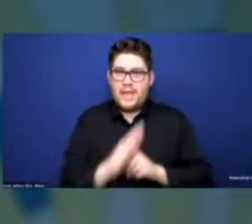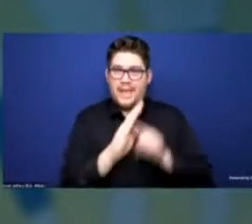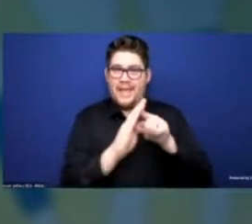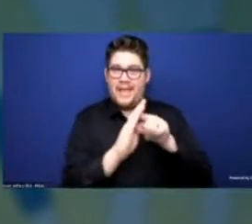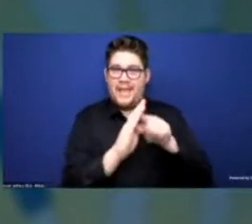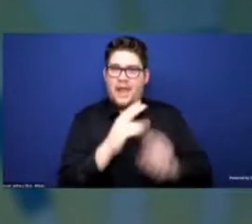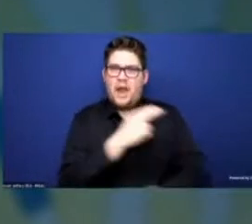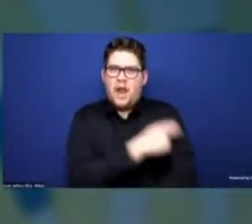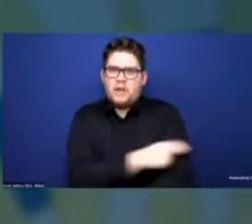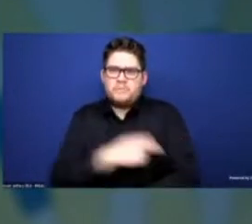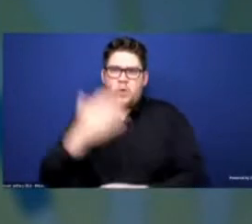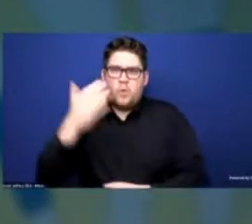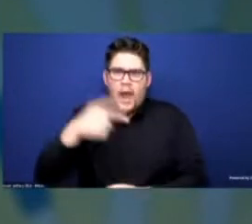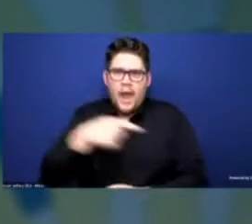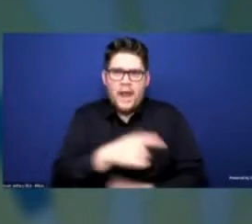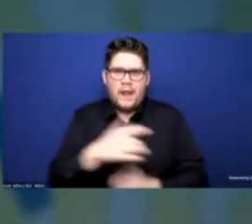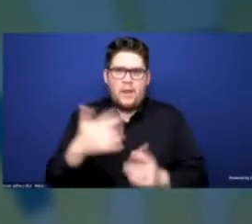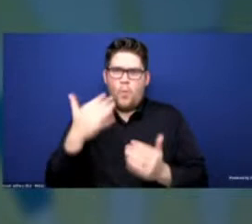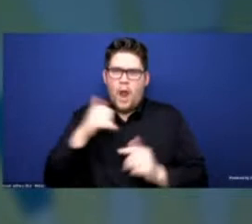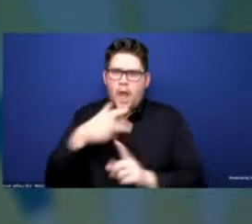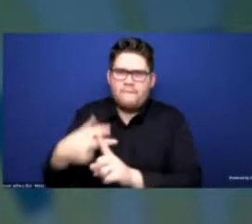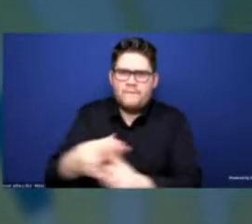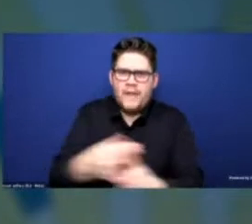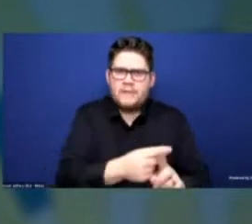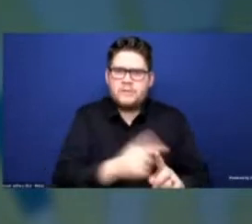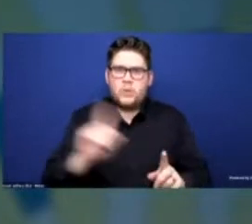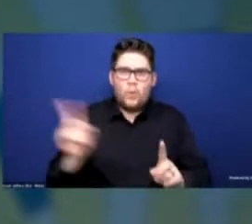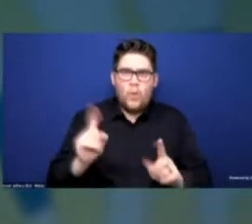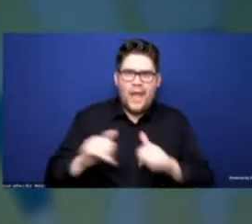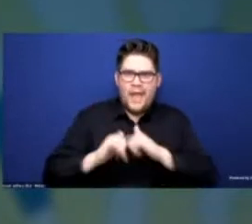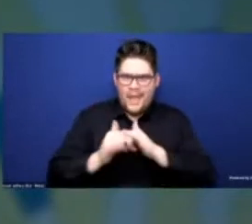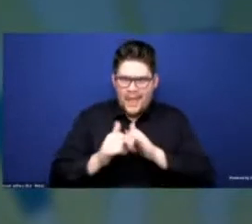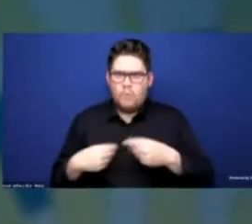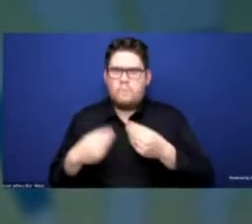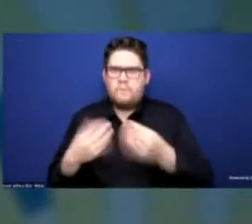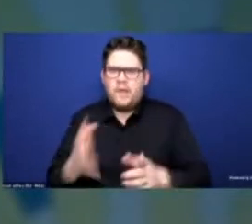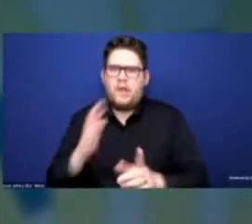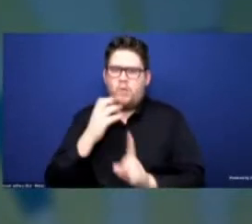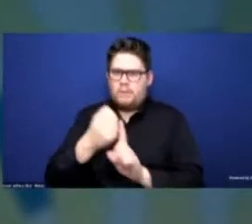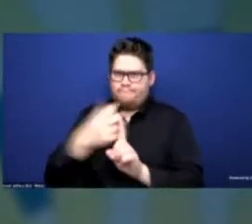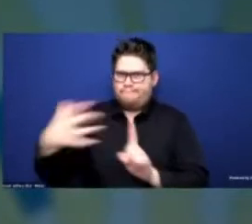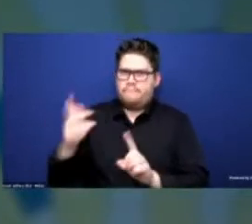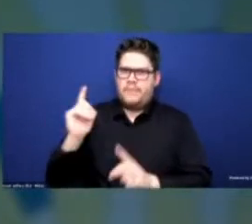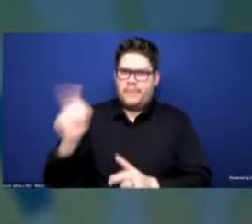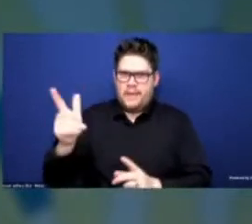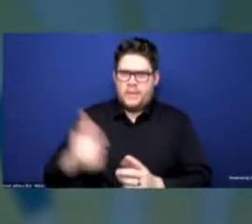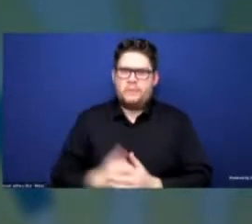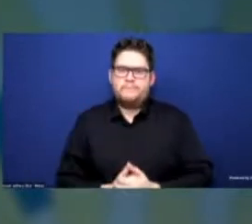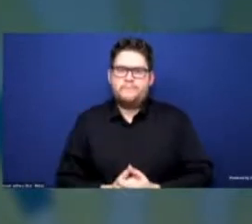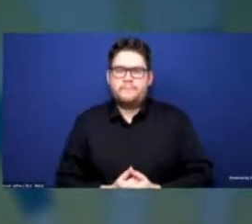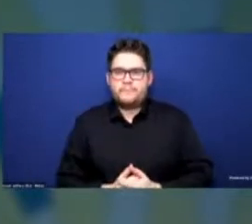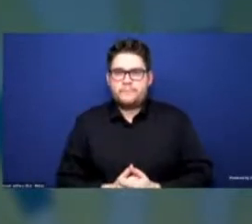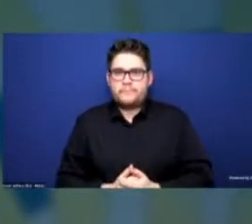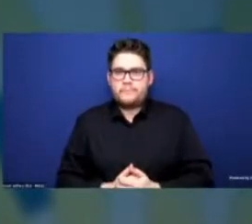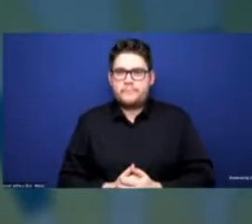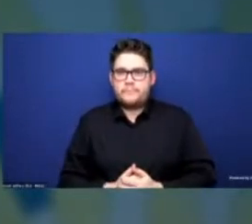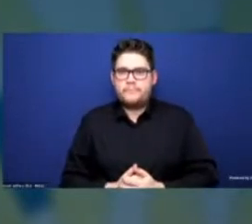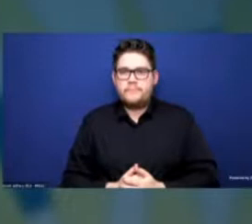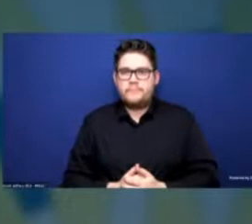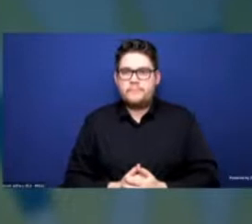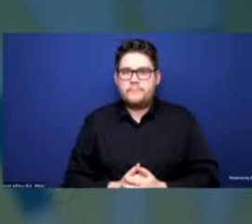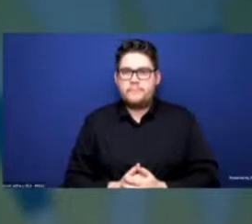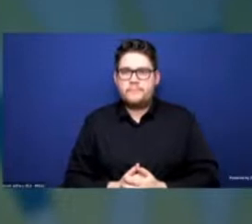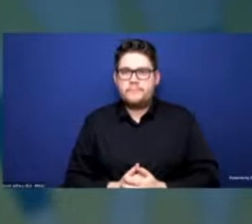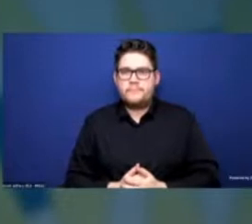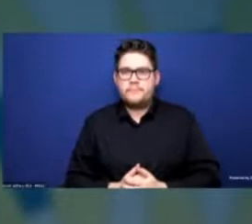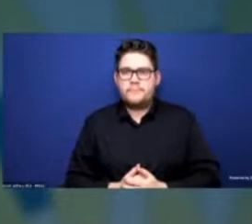数已经 The 比 next 去年的高 epidemic 峰要高 curve 了。 shows 这个呢是 our cases 我 by 们 health 就是 authority, 看所 and 说的 not 曲线 surprisingly, 了。这个就所 there's